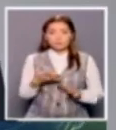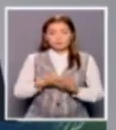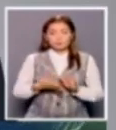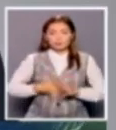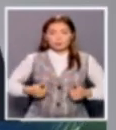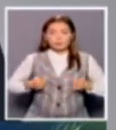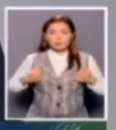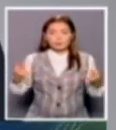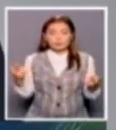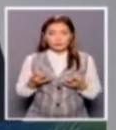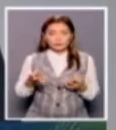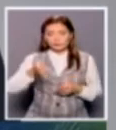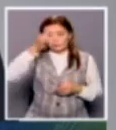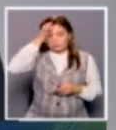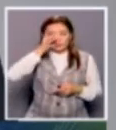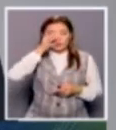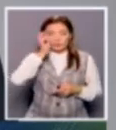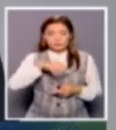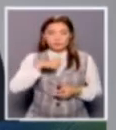зерттеген үлкен ғалым. Соның үстіне